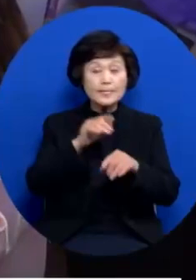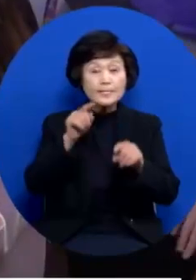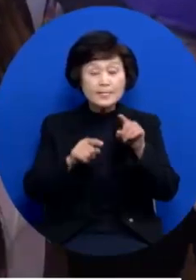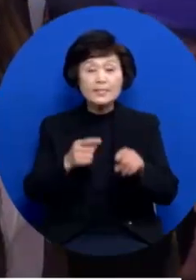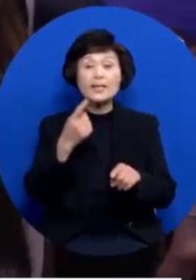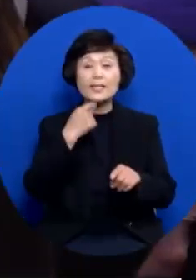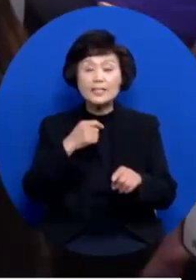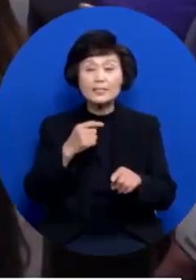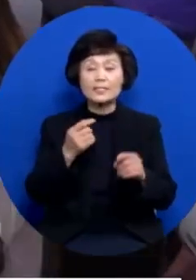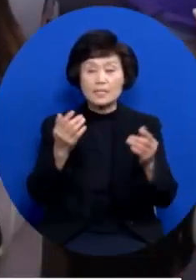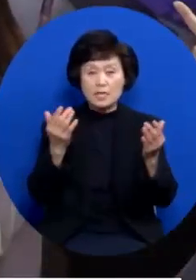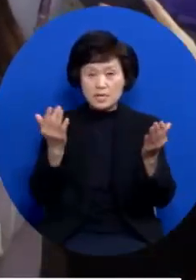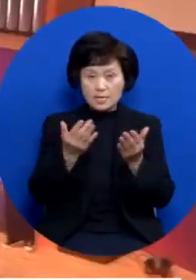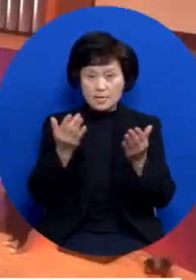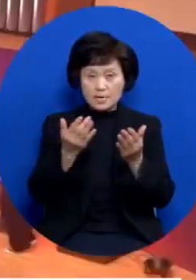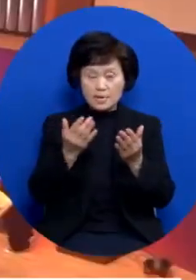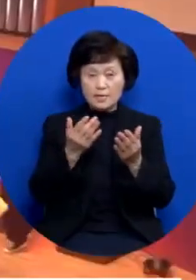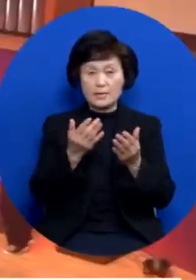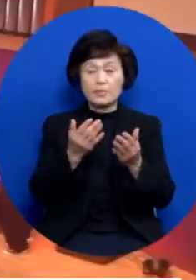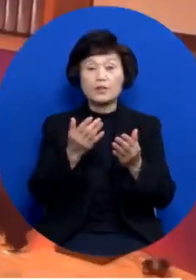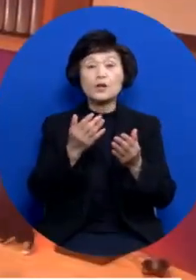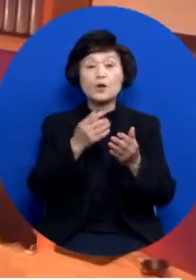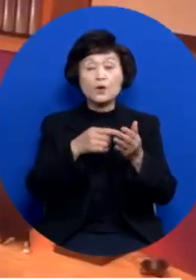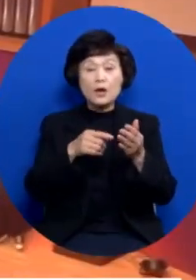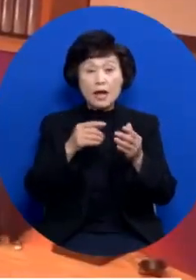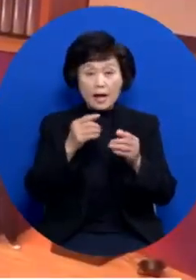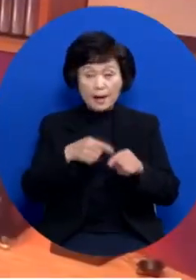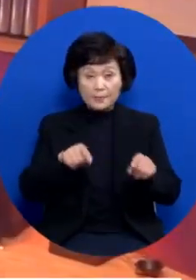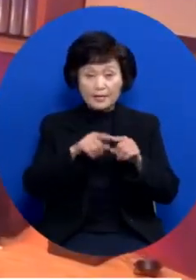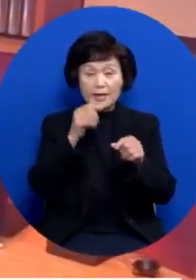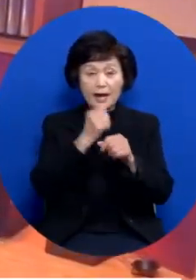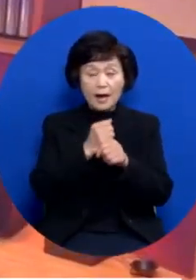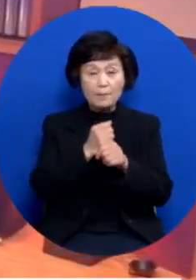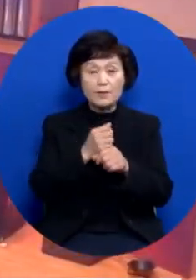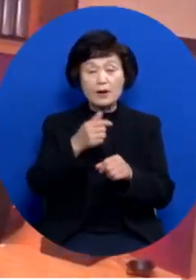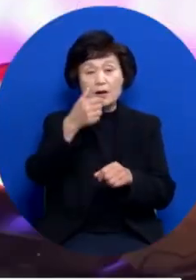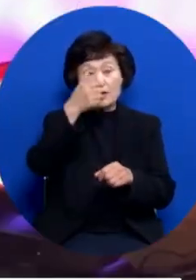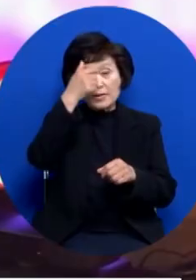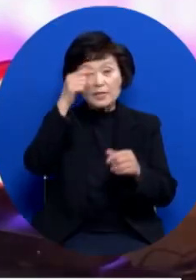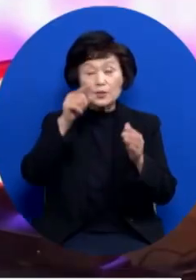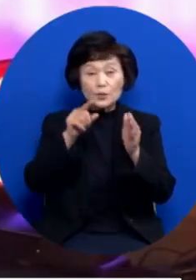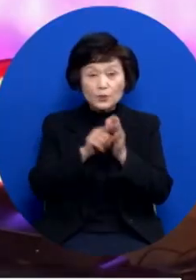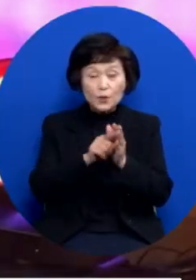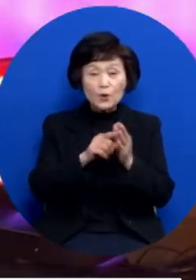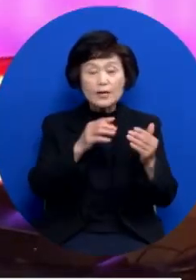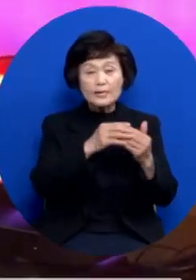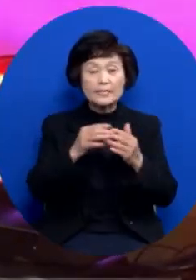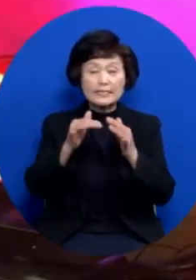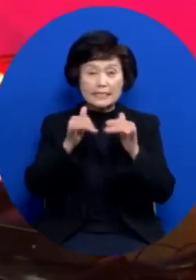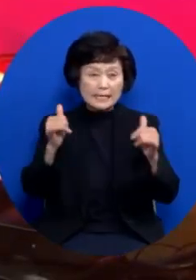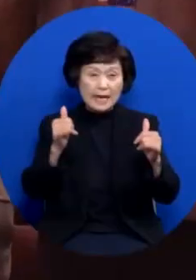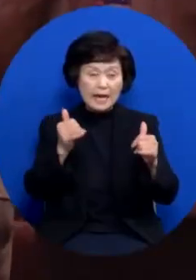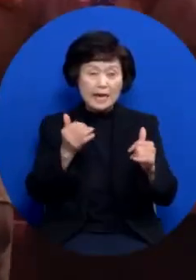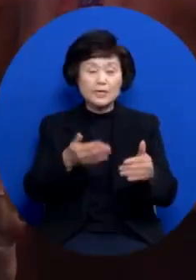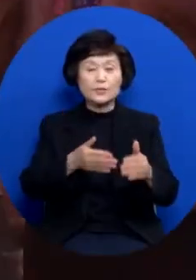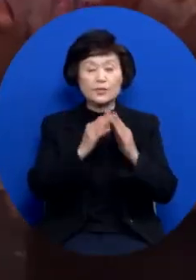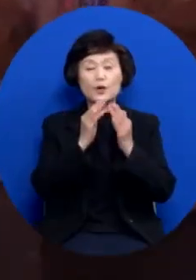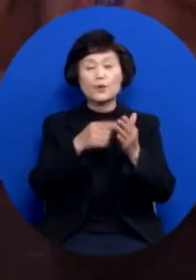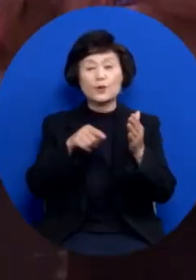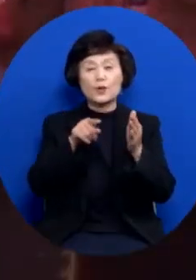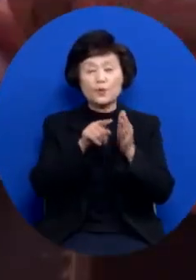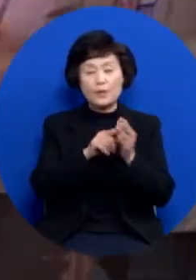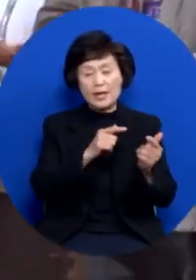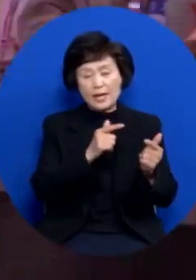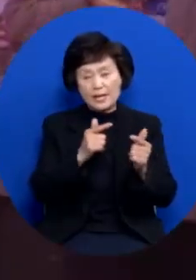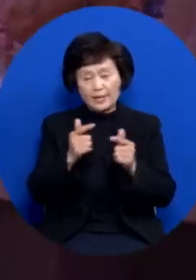통전적 목회를 바탕으로 다음 세대를 건강한 크리스천 리더로 세우기 위해 다양한 사역을 전개하고 있습니다. 그